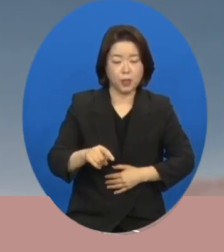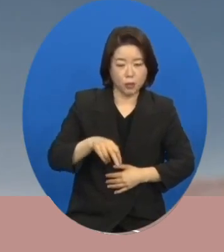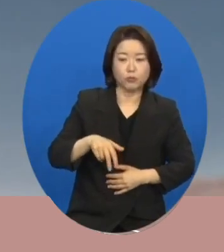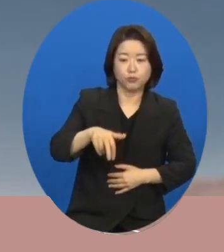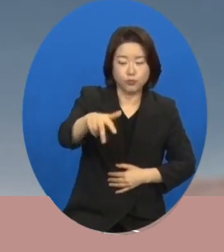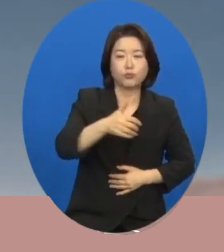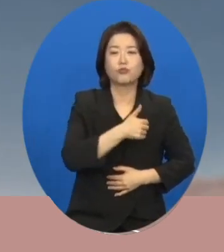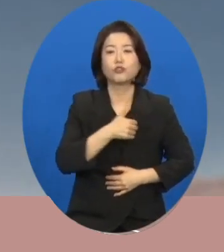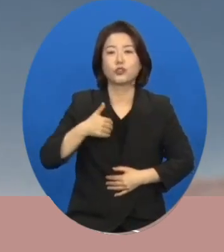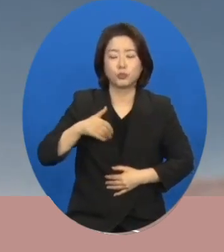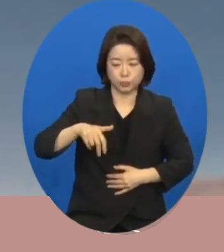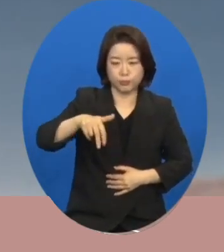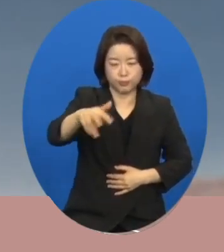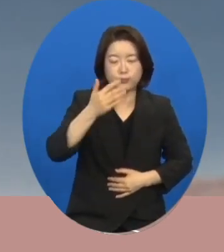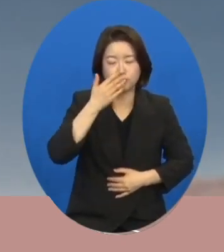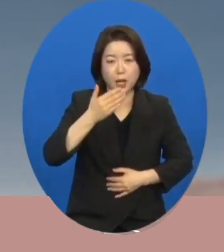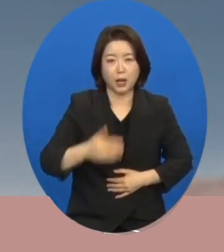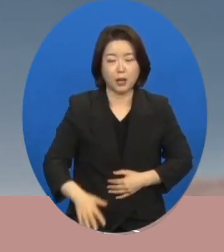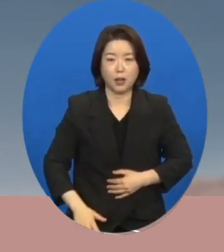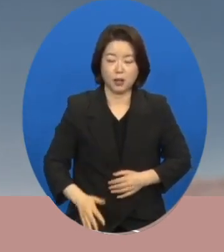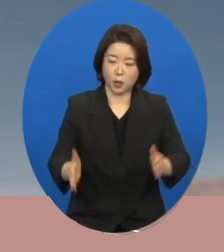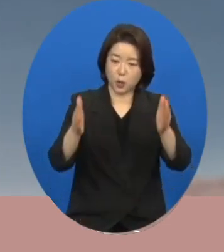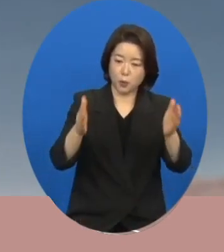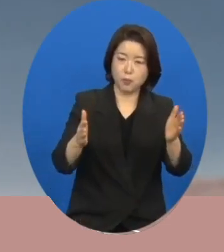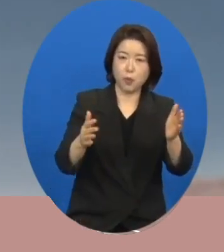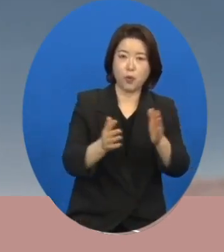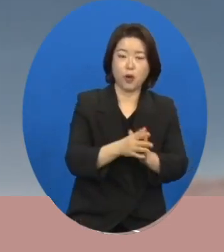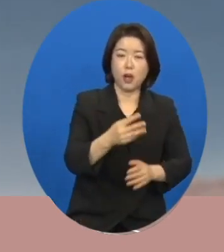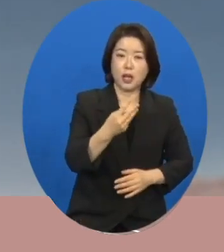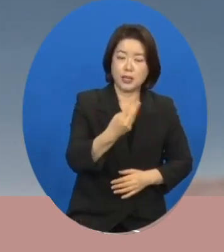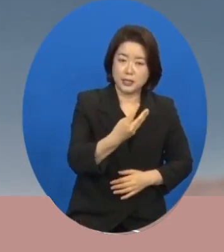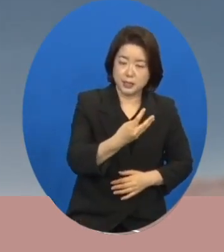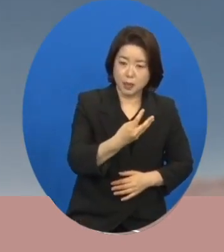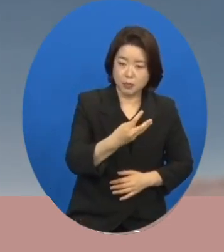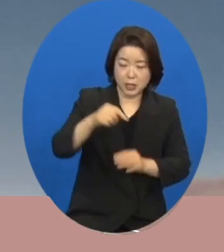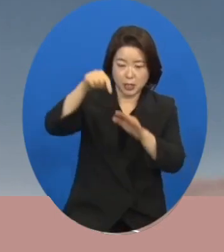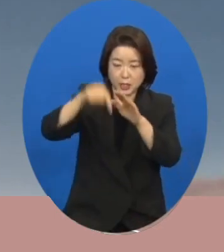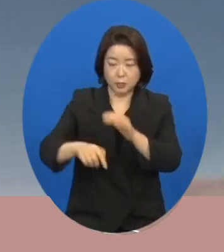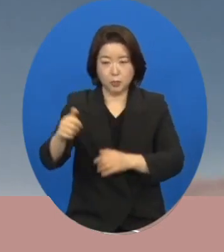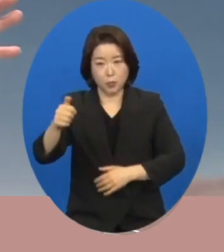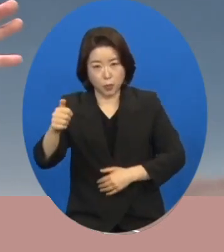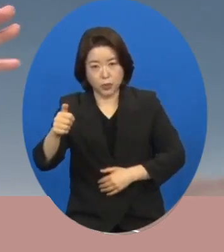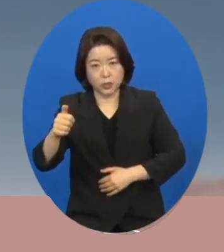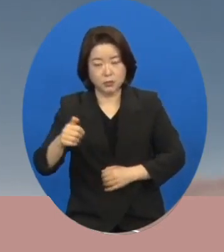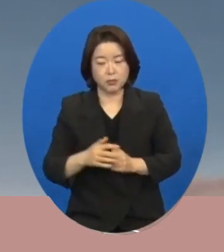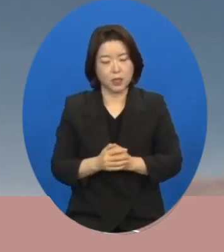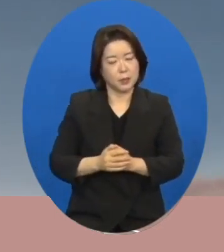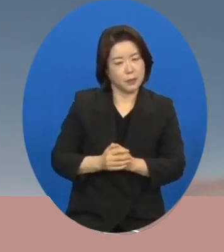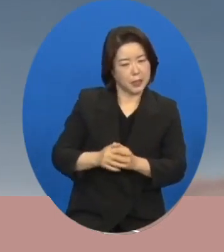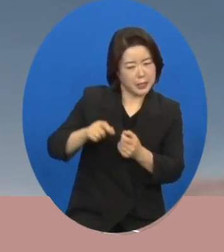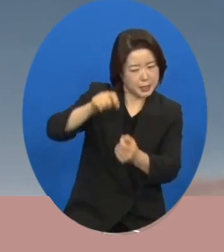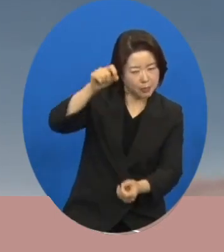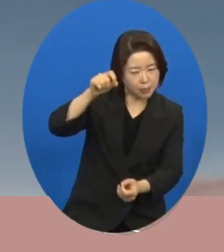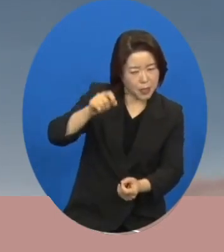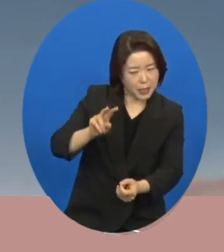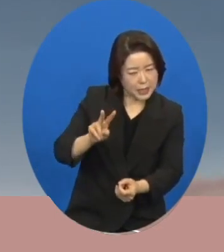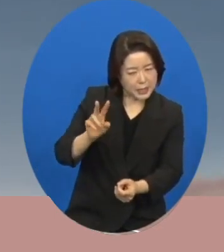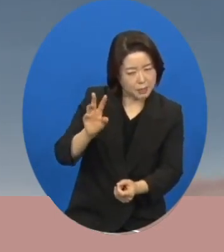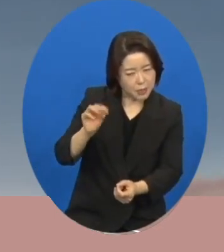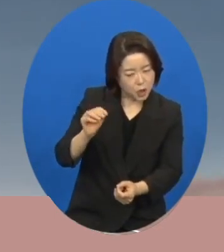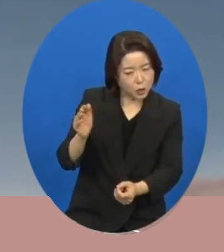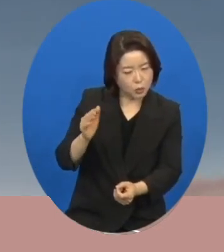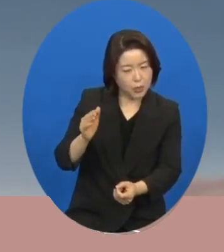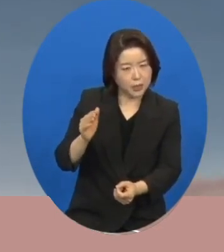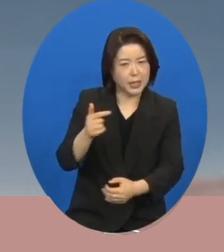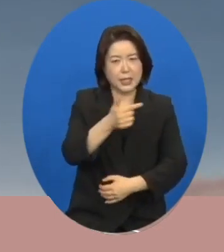그런 강입니다 그래서 너비가 한 30m의 깊이가 50cm 정도에서 깊어야 2m 넘는 그러니까 그렇게 큰